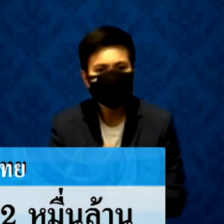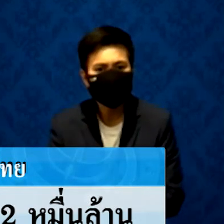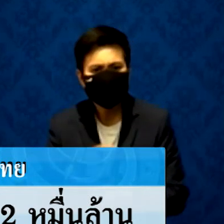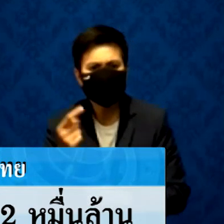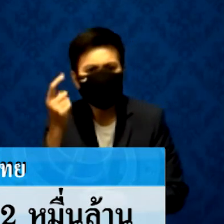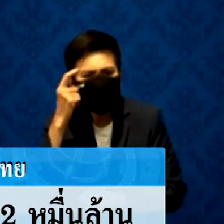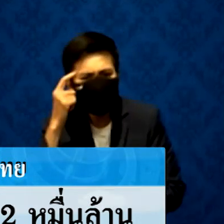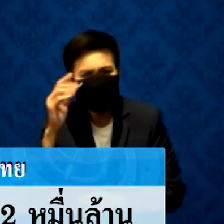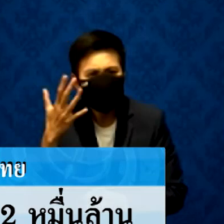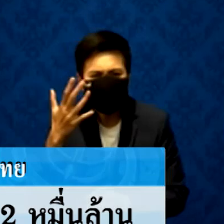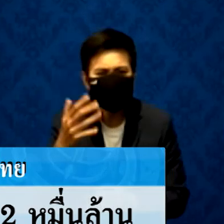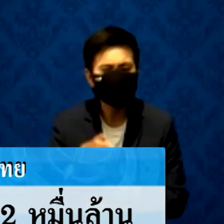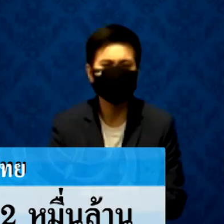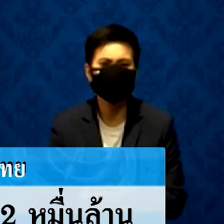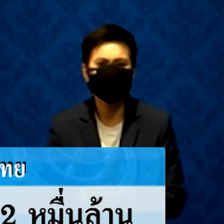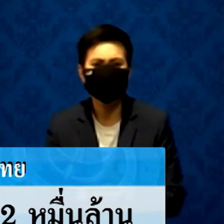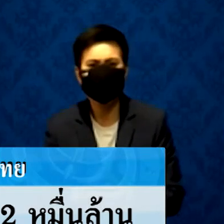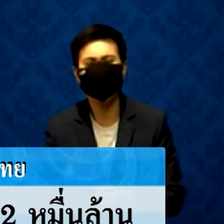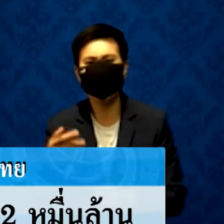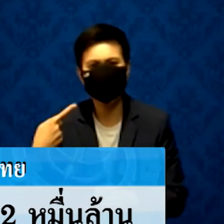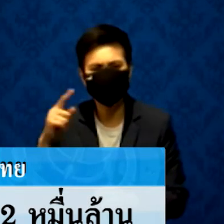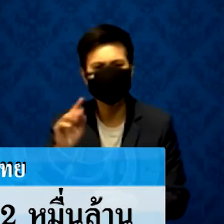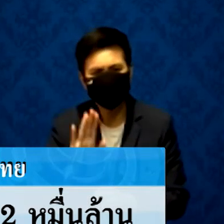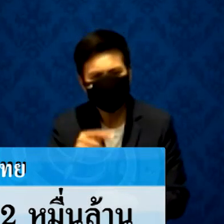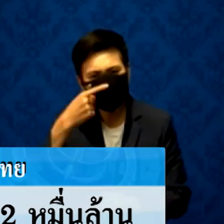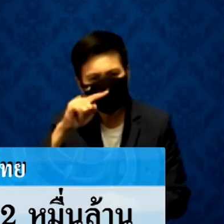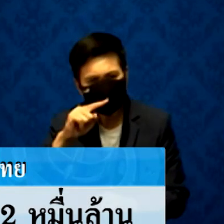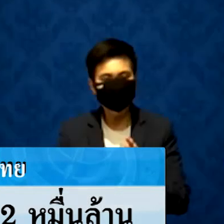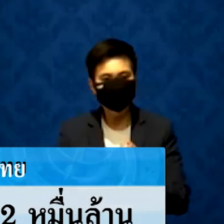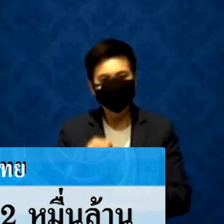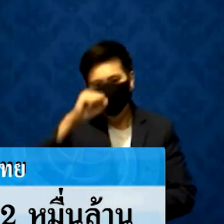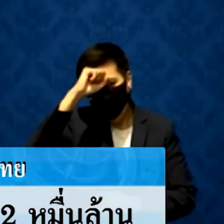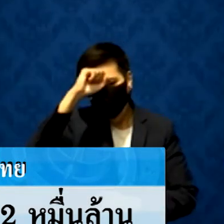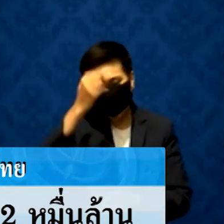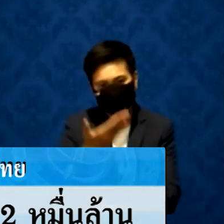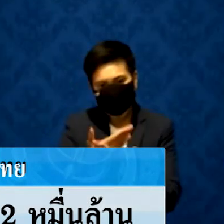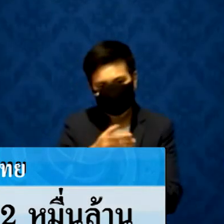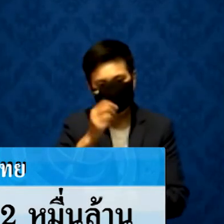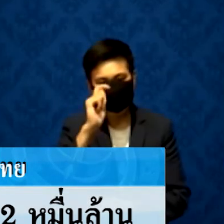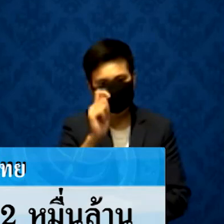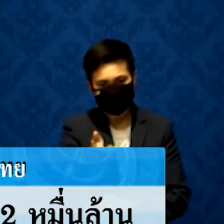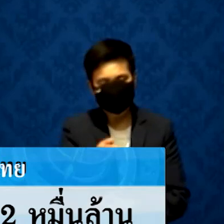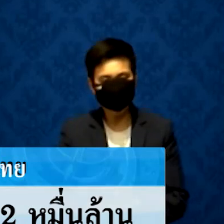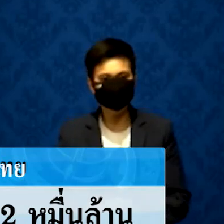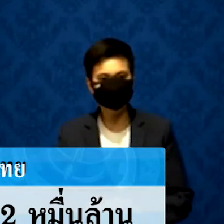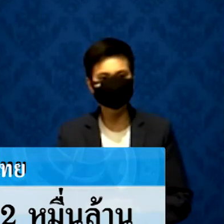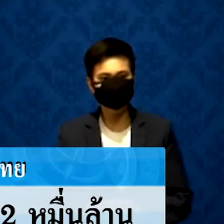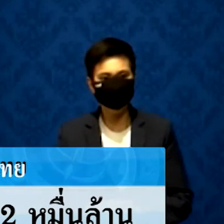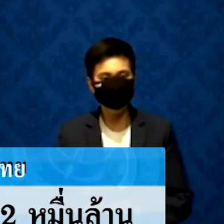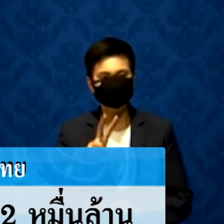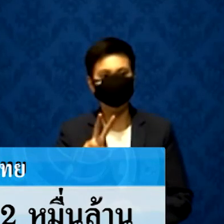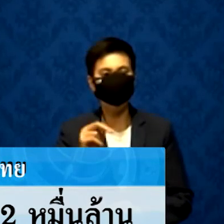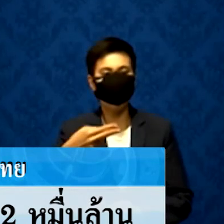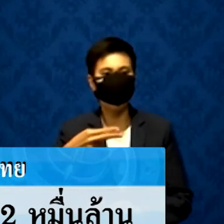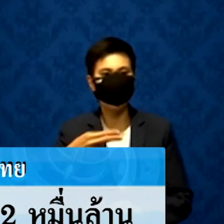ระวังที่จะปกป้องรักษาผลประโยชน์ให้กับประเทศชาติเลยครับจ่ายเงินไปแล้ว 21,722 ล้าน